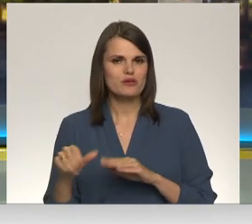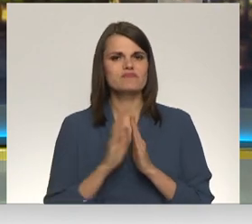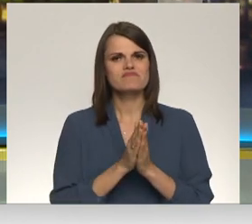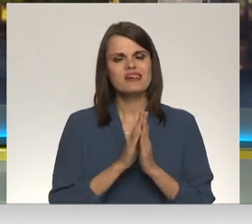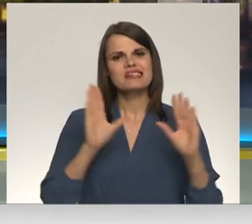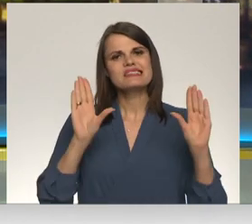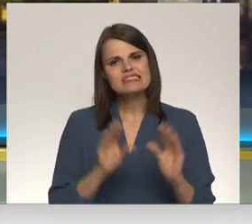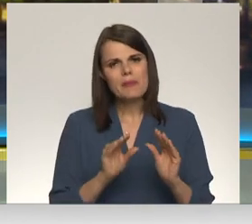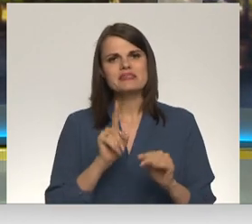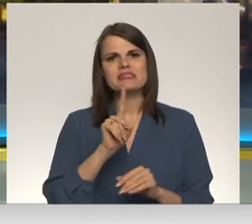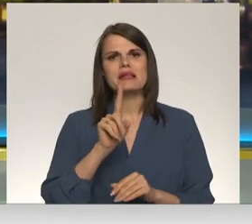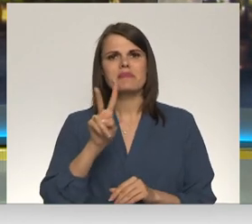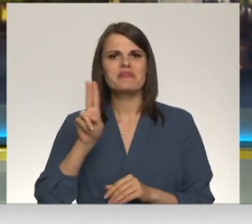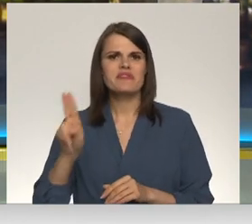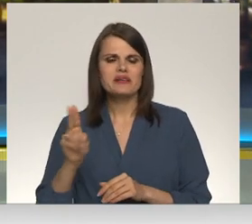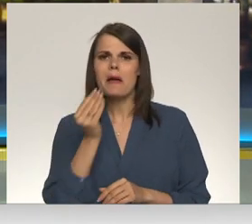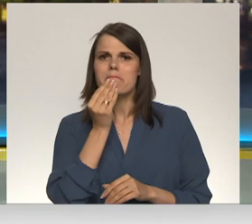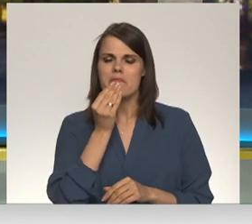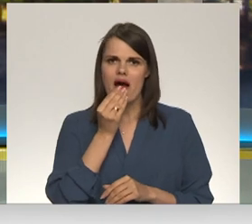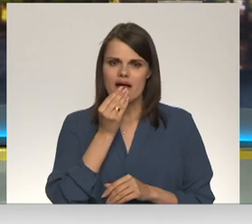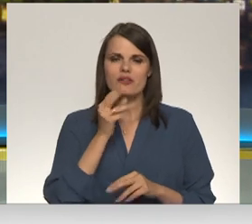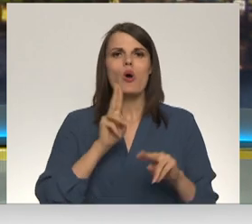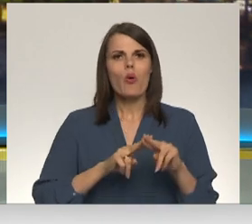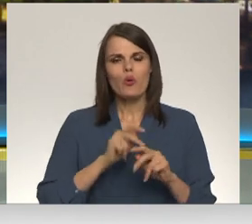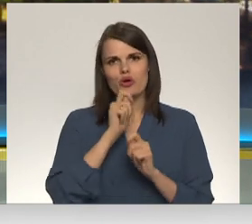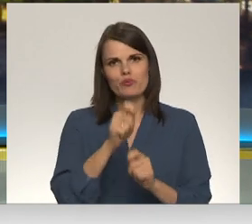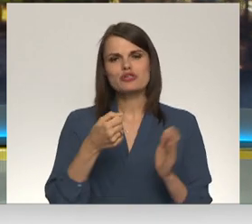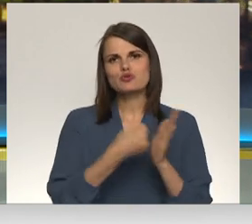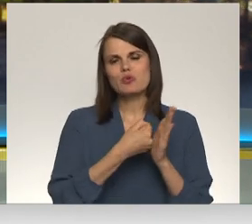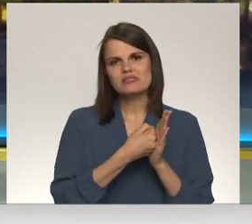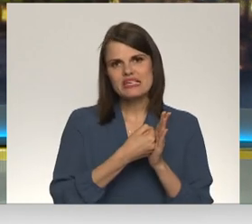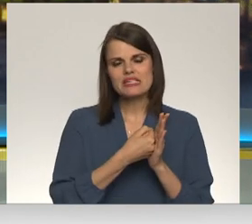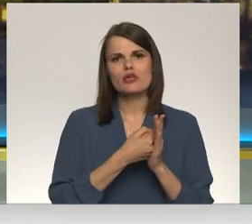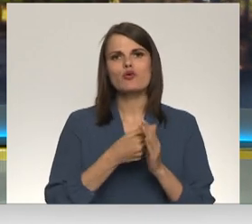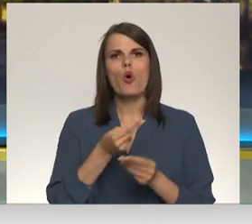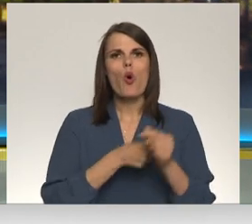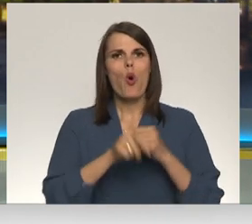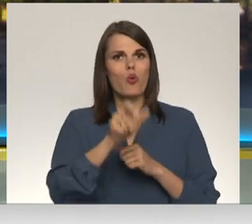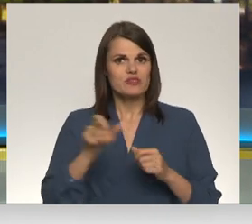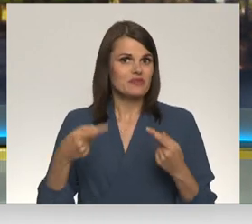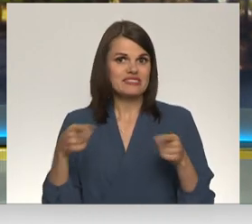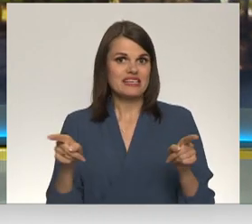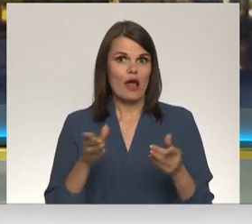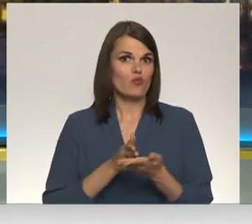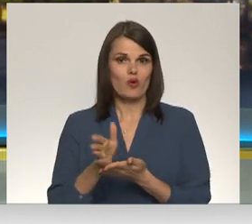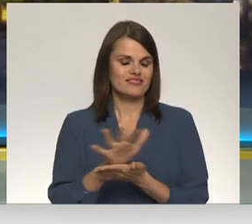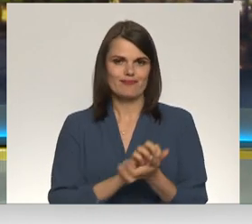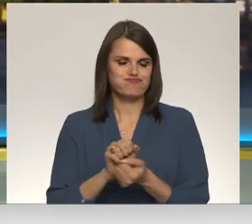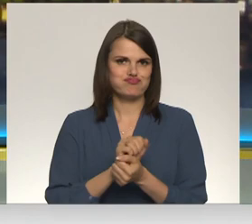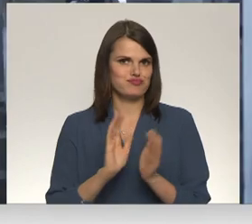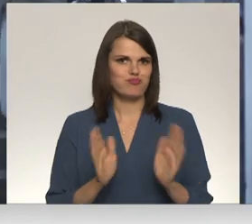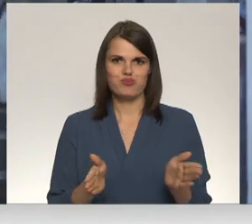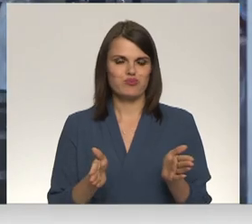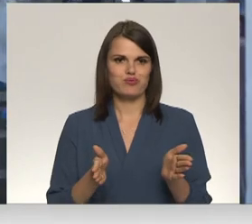samazināt PVN pārtikai līdz 5%, kā arī piešķirt subsīdiju uzņēmējiem, citādi draudot nozares iznīcība.